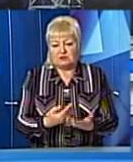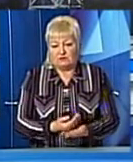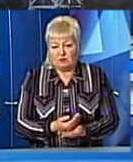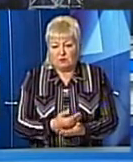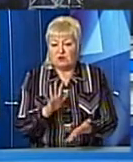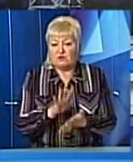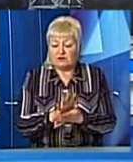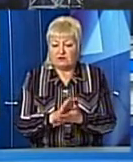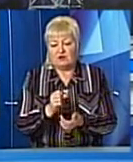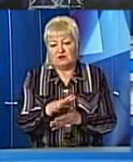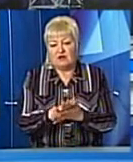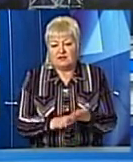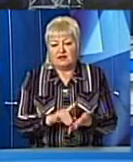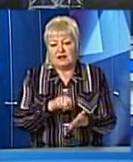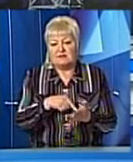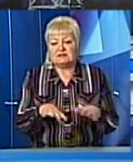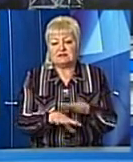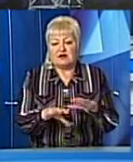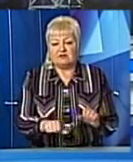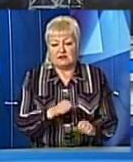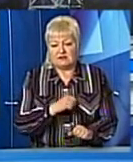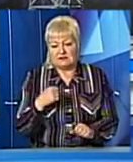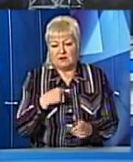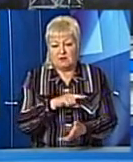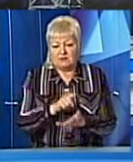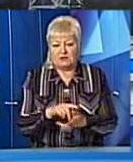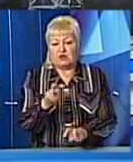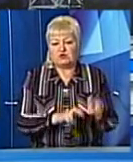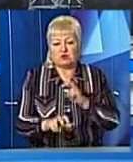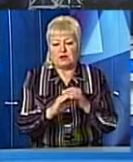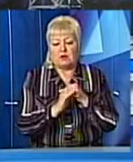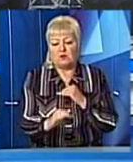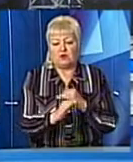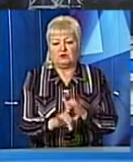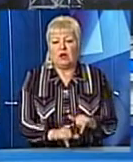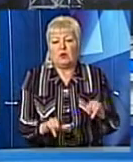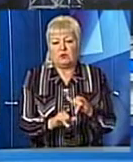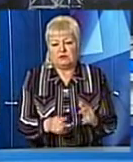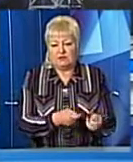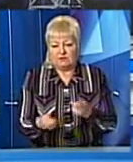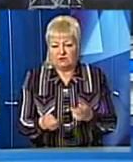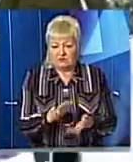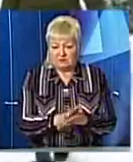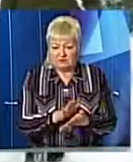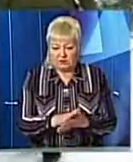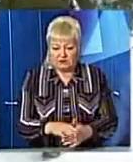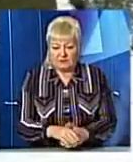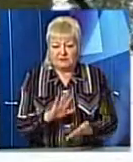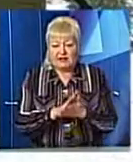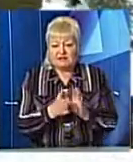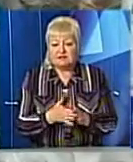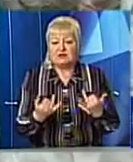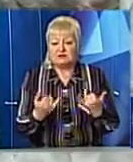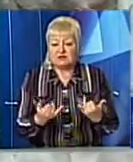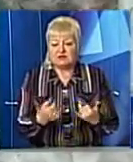відходів. Далі ж міська влада сама повинна шукати полігони, куди вивозити відходи. Станом на